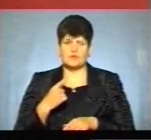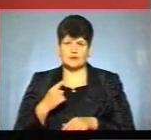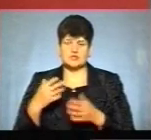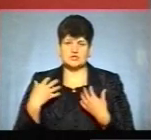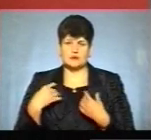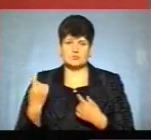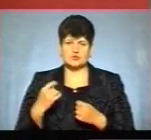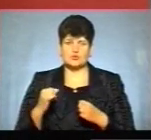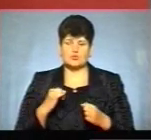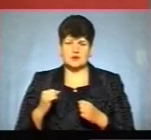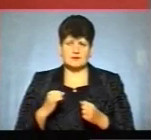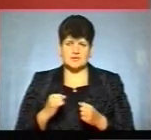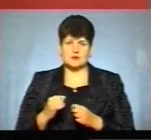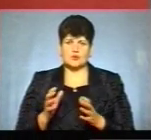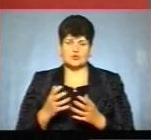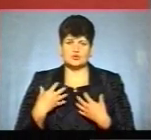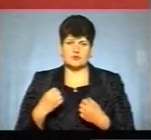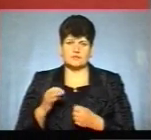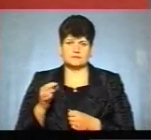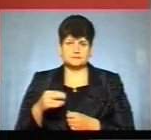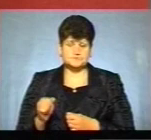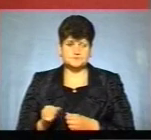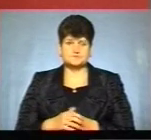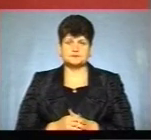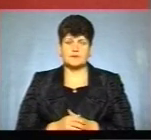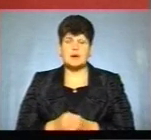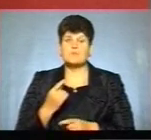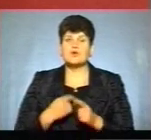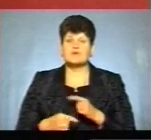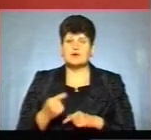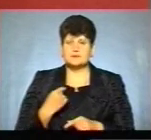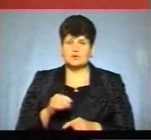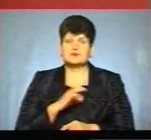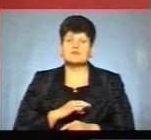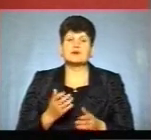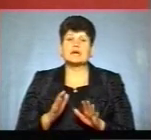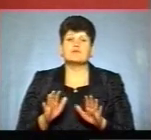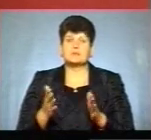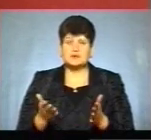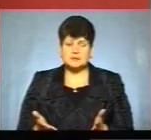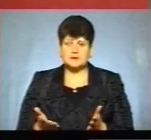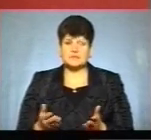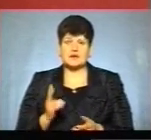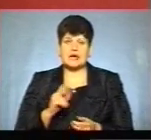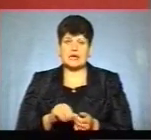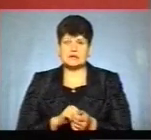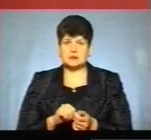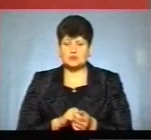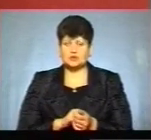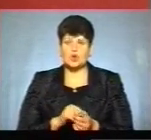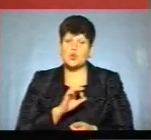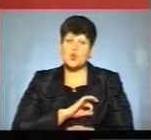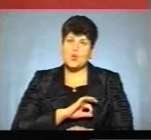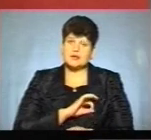охорони здоров'я Володимира Богайчука. Повернемося до використання, в яких випадках канабіноїди